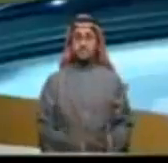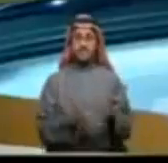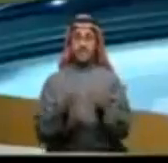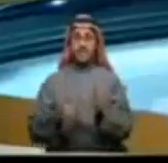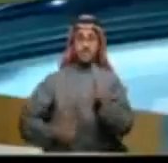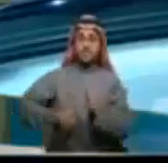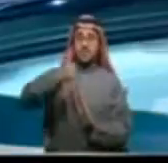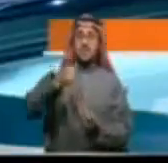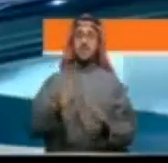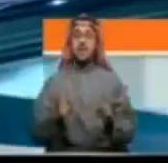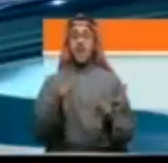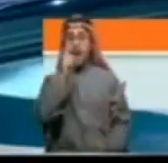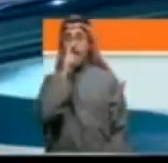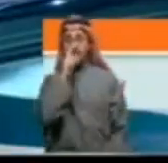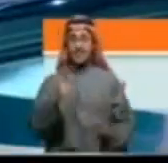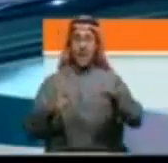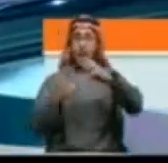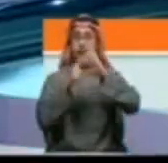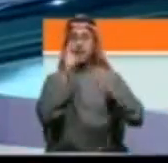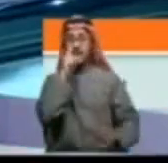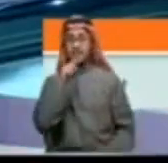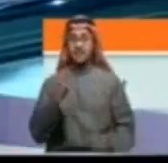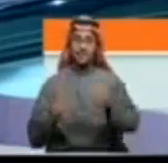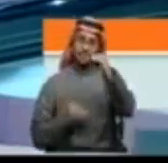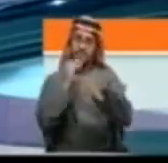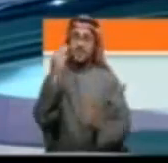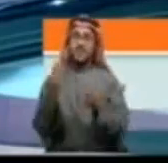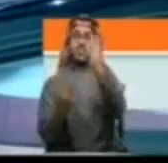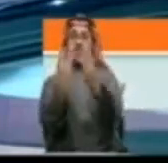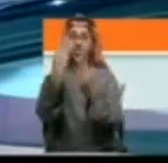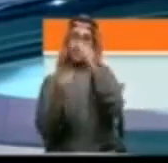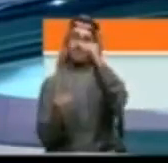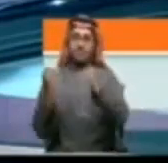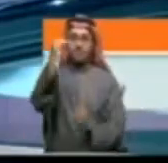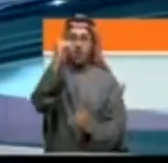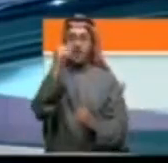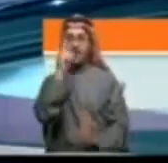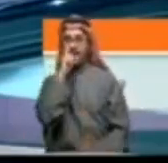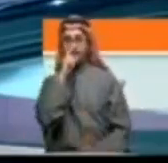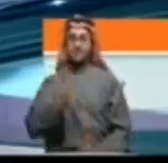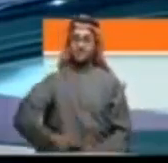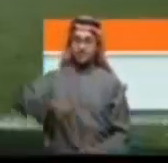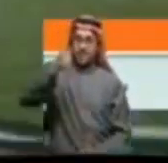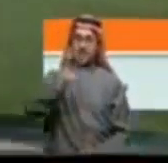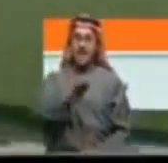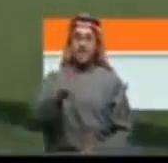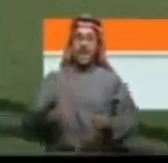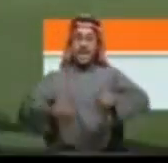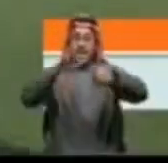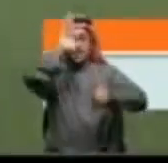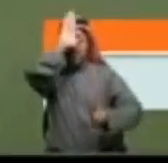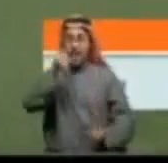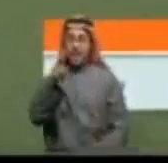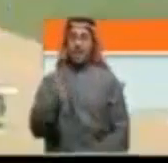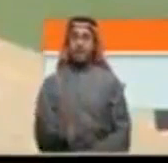تأهل فريق النصر إلى الدور 32 من بطولة كأس خادم الحرمين الشريفين لكرة القدم، وذلك بعد فوزه الكبير